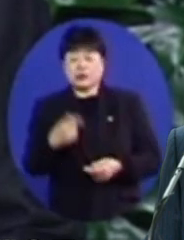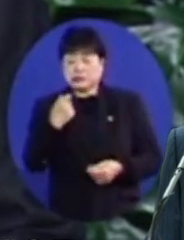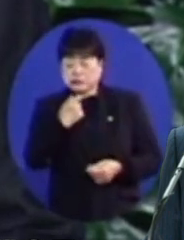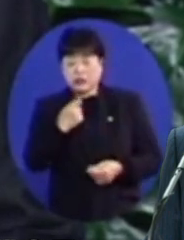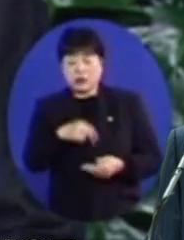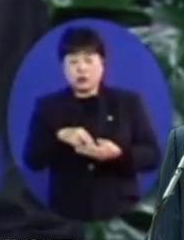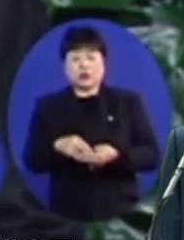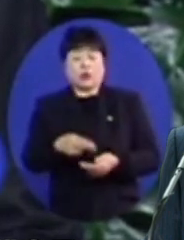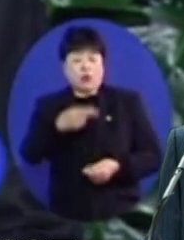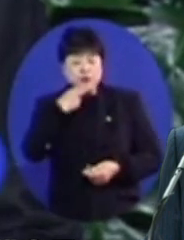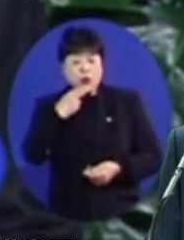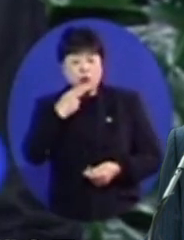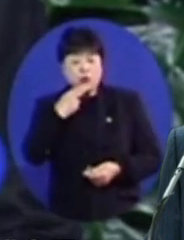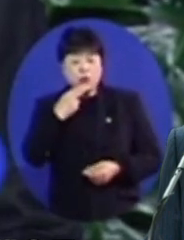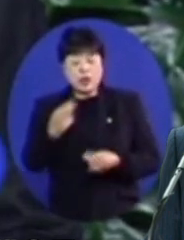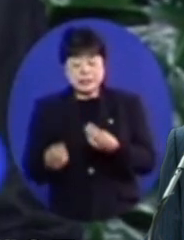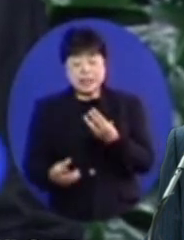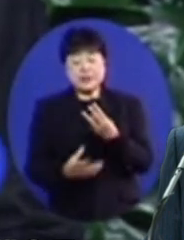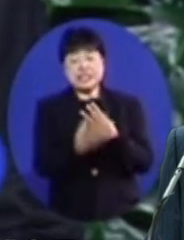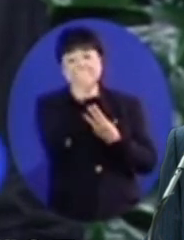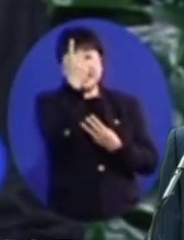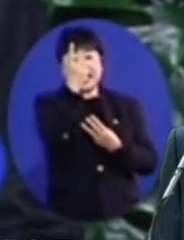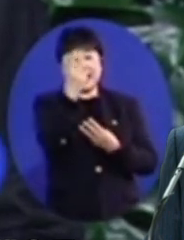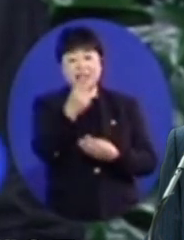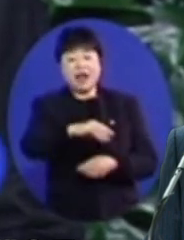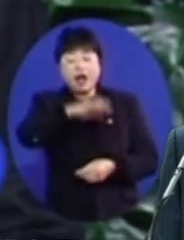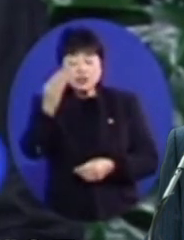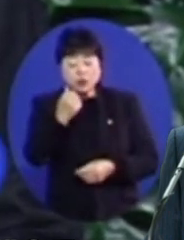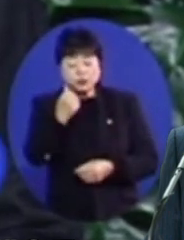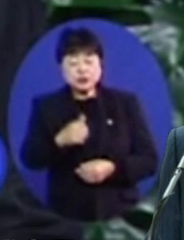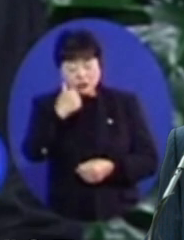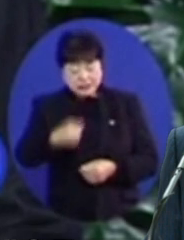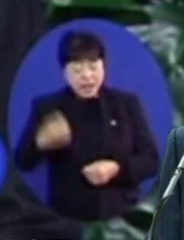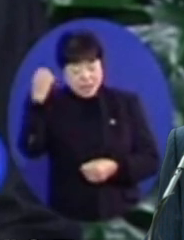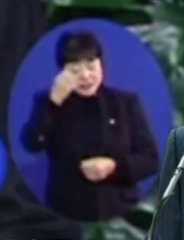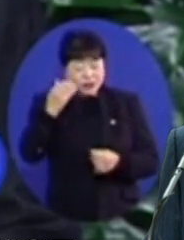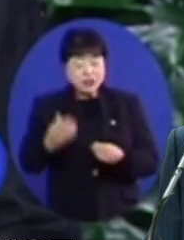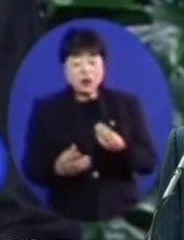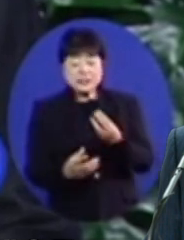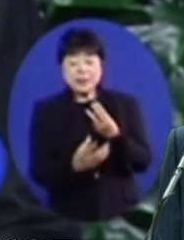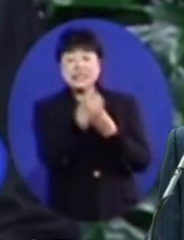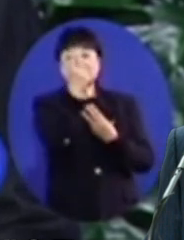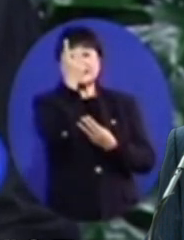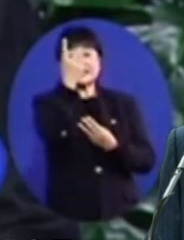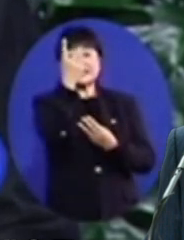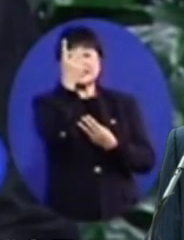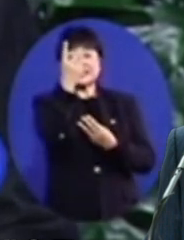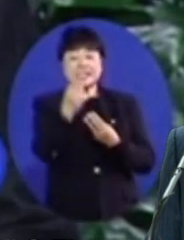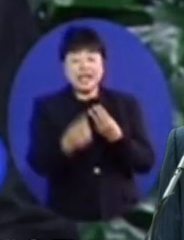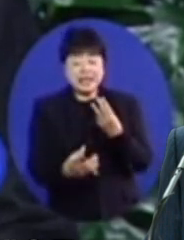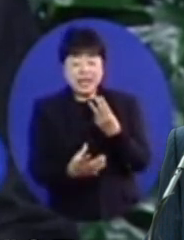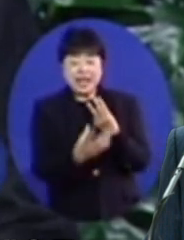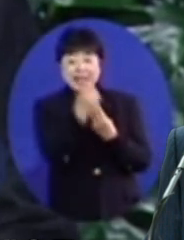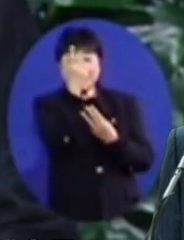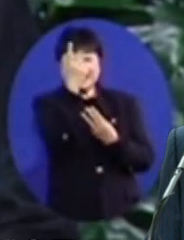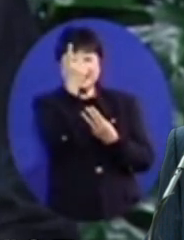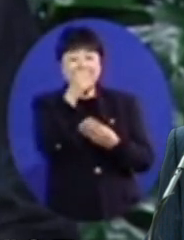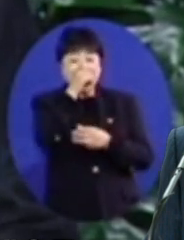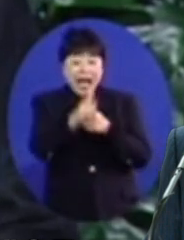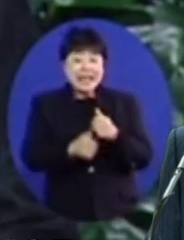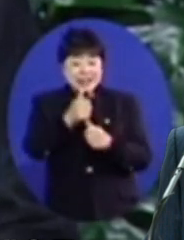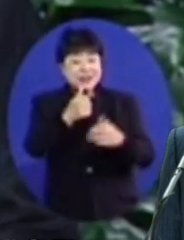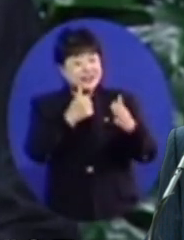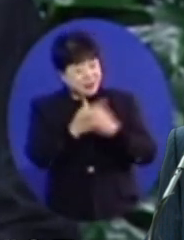고독할 수 없는 영원한 삼위일체 하나님이십니다 성부와 성자와 성령 사미가 하나가 되어 우리